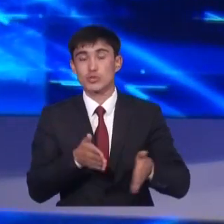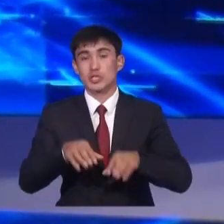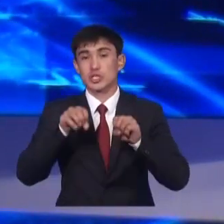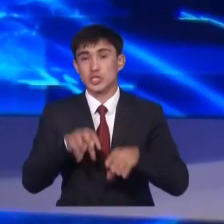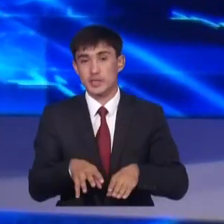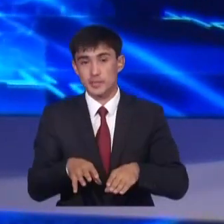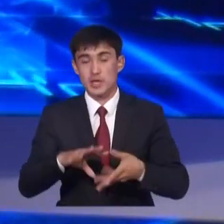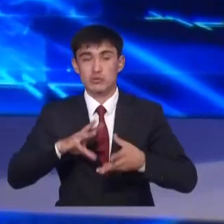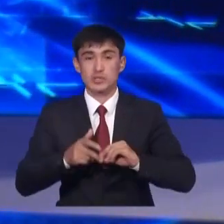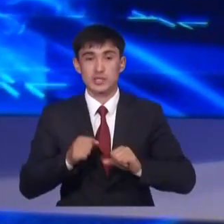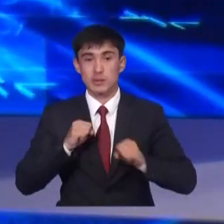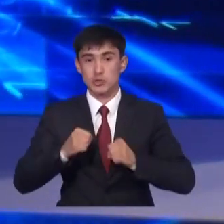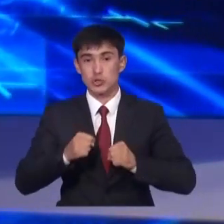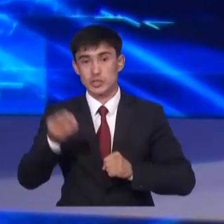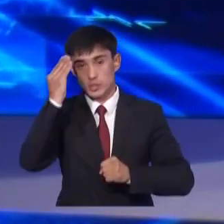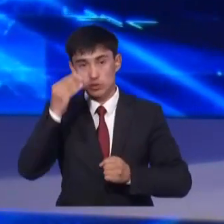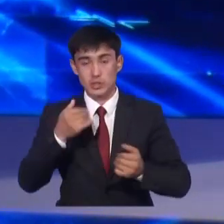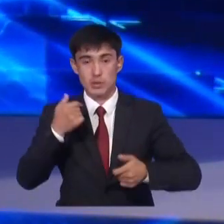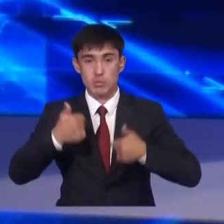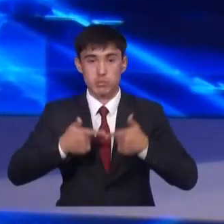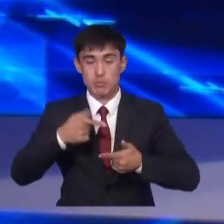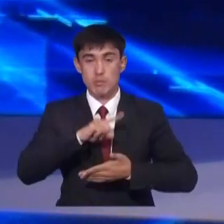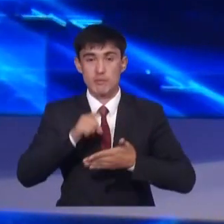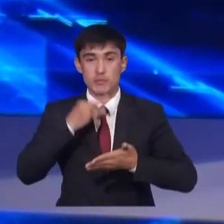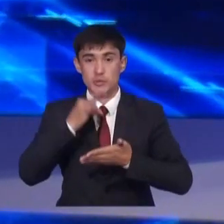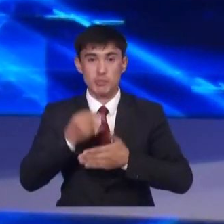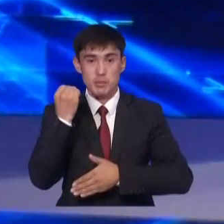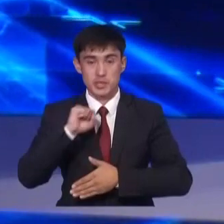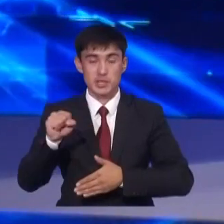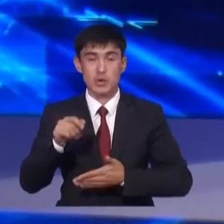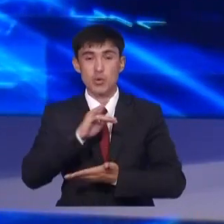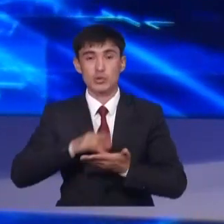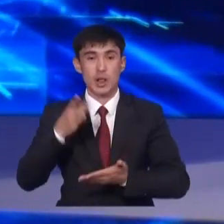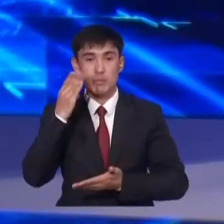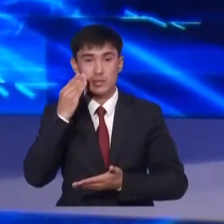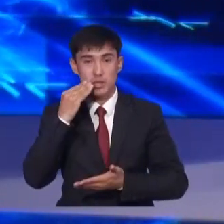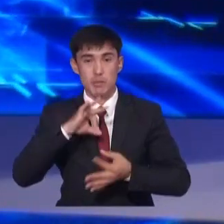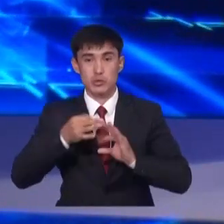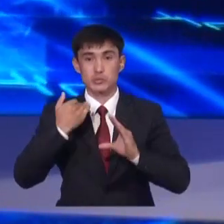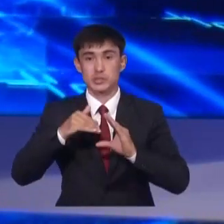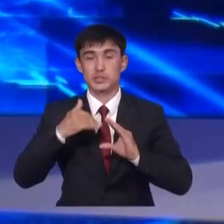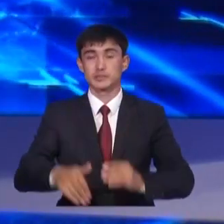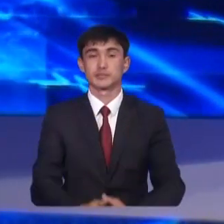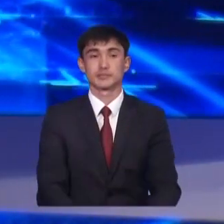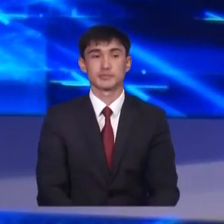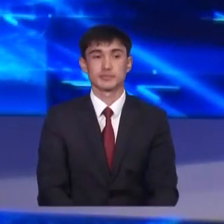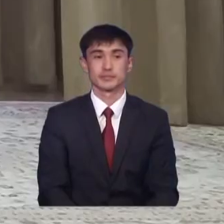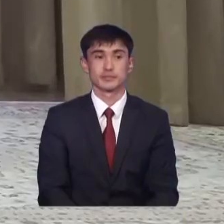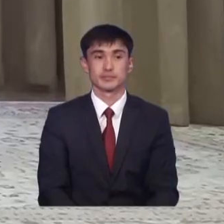их решения. В результате напряженной интеллектуальной борьбы победу одержала команда из города Алматы. Подробности в сюжете.